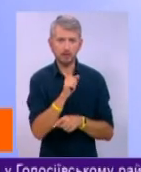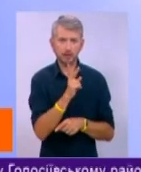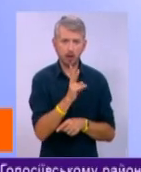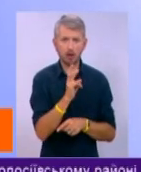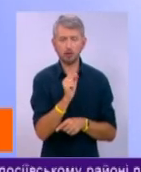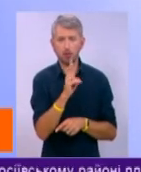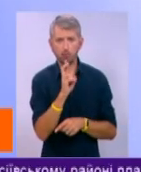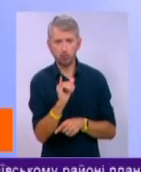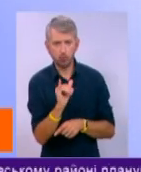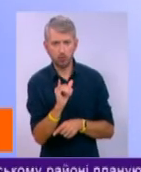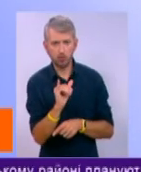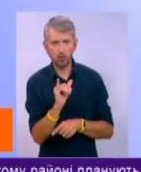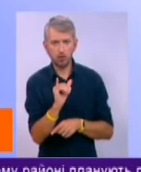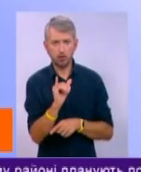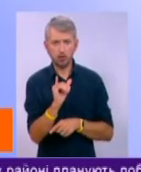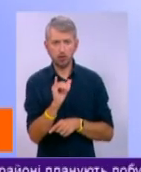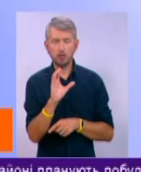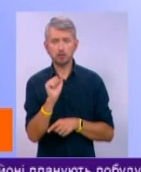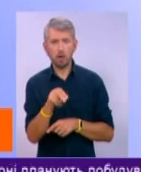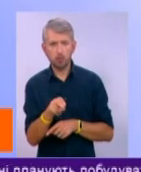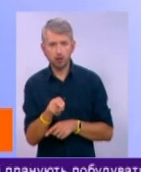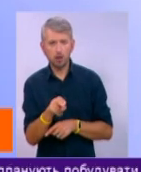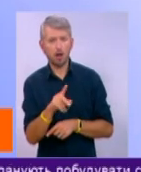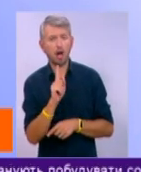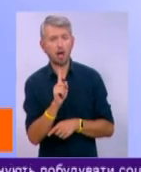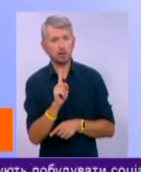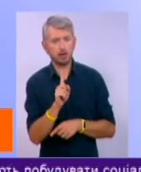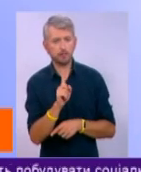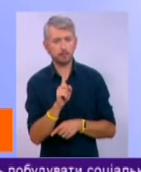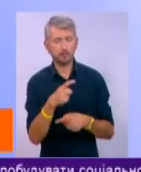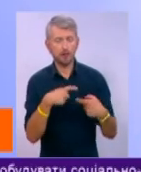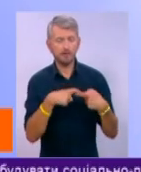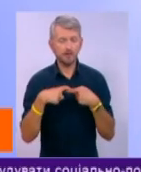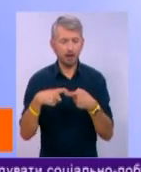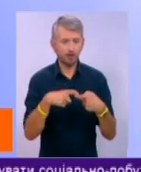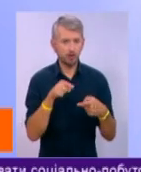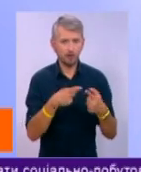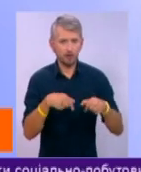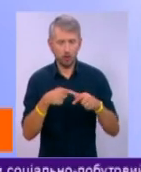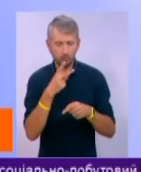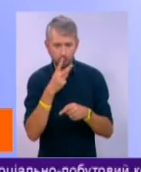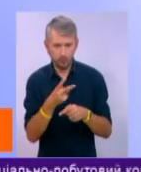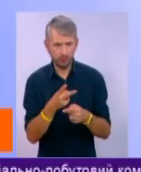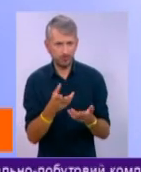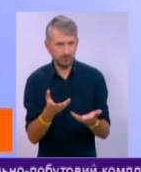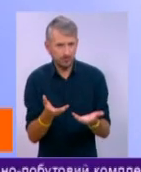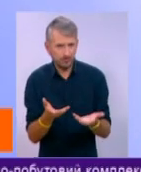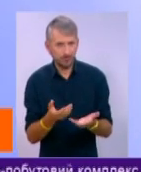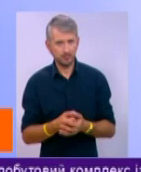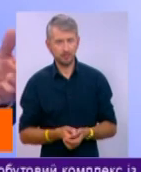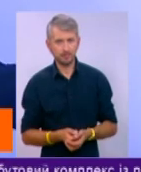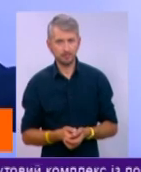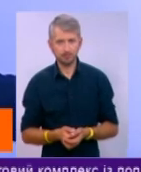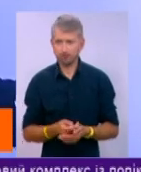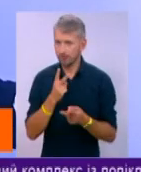НАБУ, далі, САП. Але взаємодія цих органів, ми бачимо, як вона відбувається.